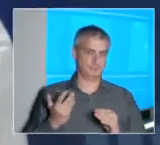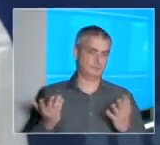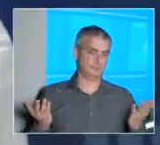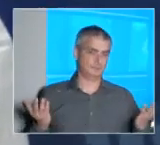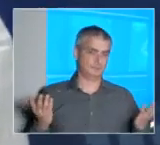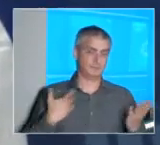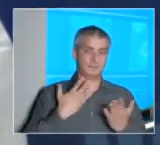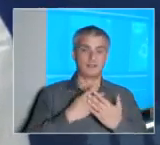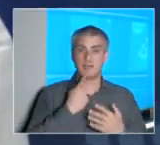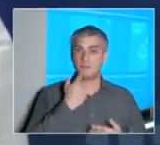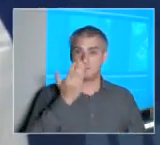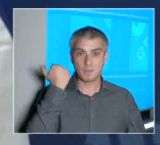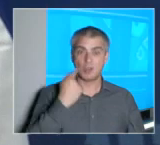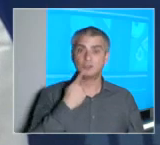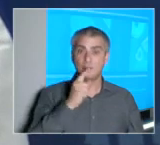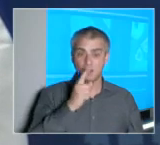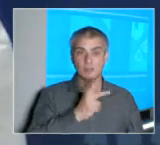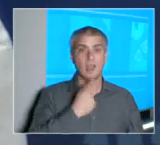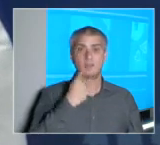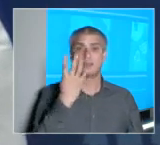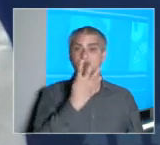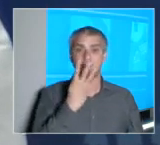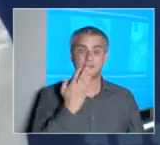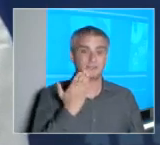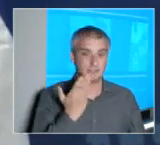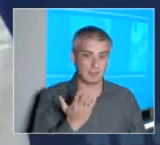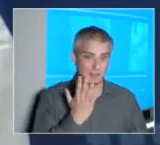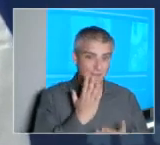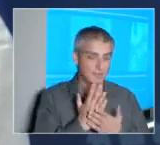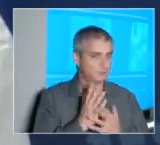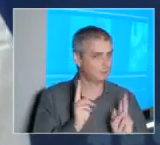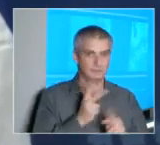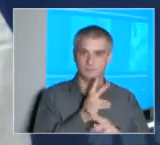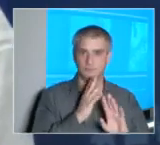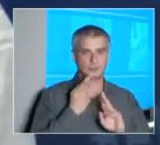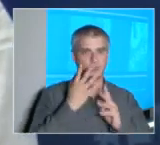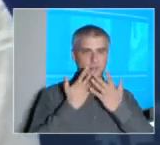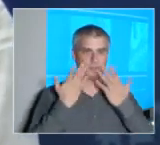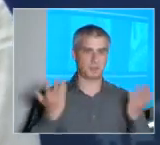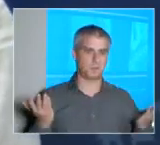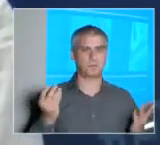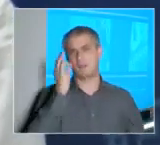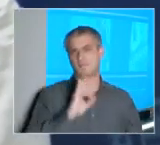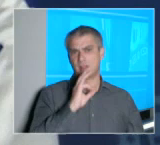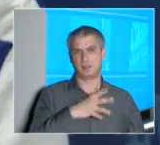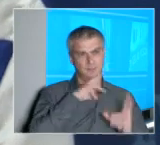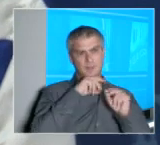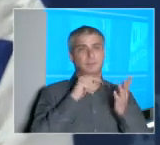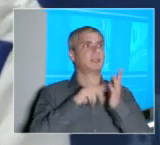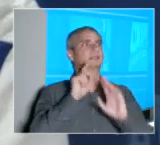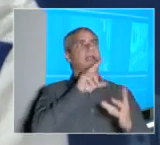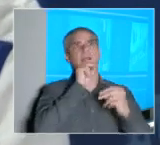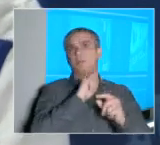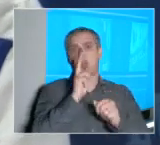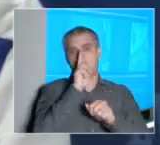למכה. יצרנו מראש. היא צעירה הרביעה, אי אפשר להיות יותר ברור מזה, ועדיין לא מתעסקים בזה, כי צריך להתעסק בזה,